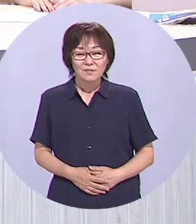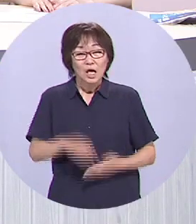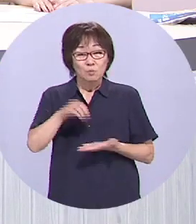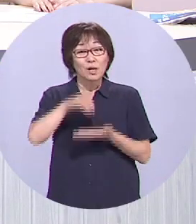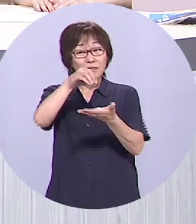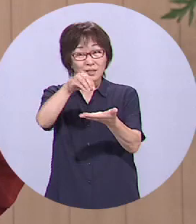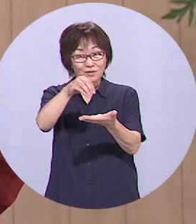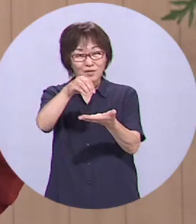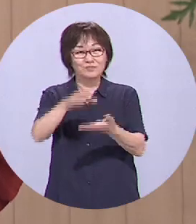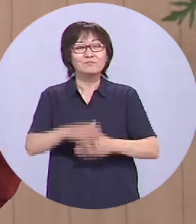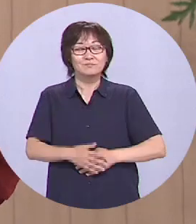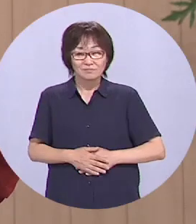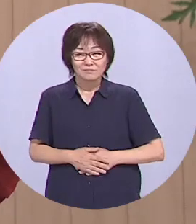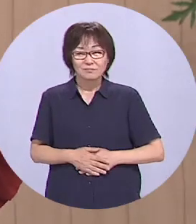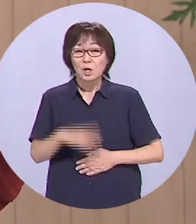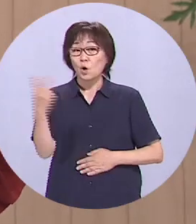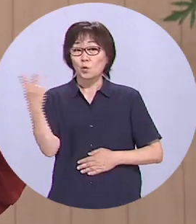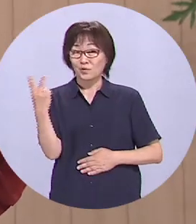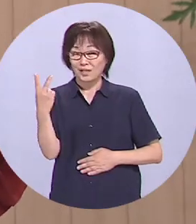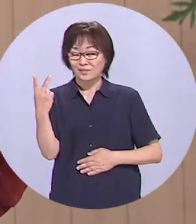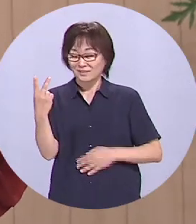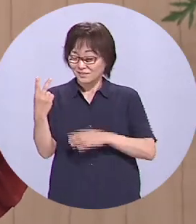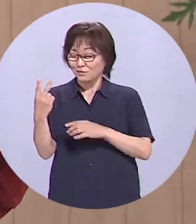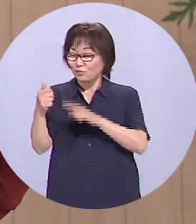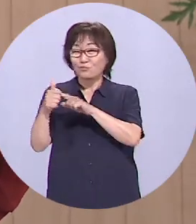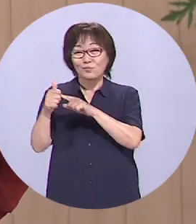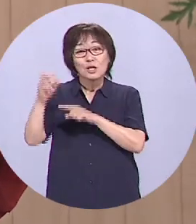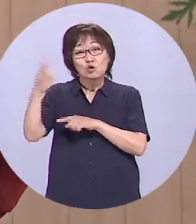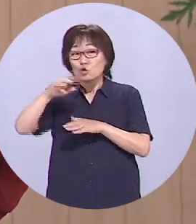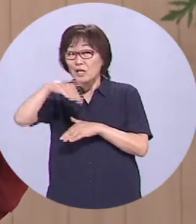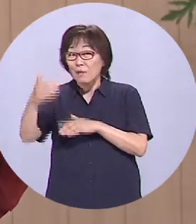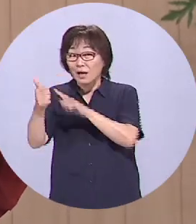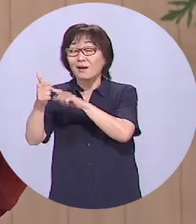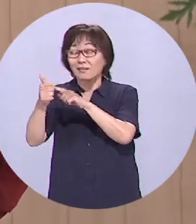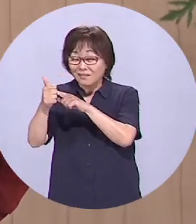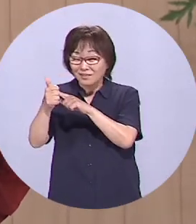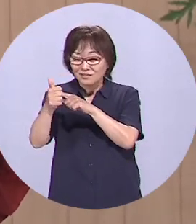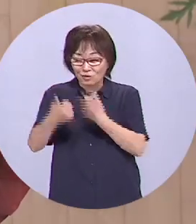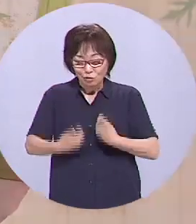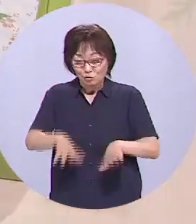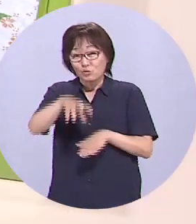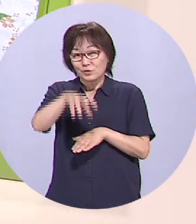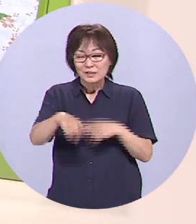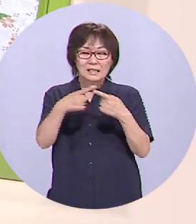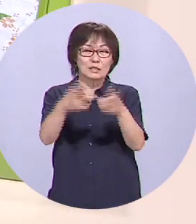です。内藤さん。 はい、種火杉山さんの出身地入間市の特産品です。